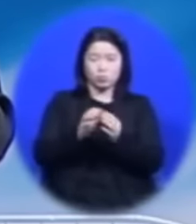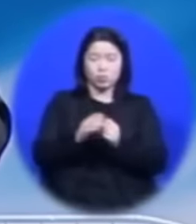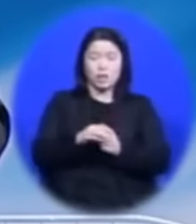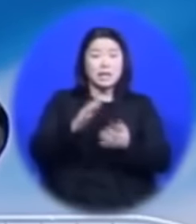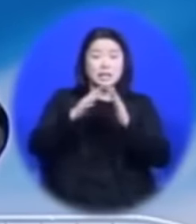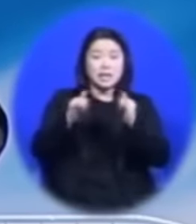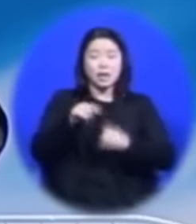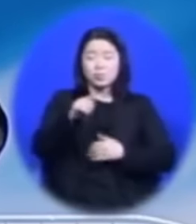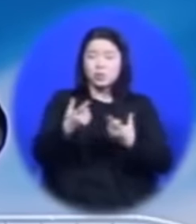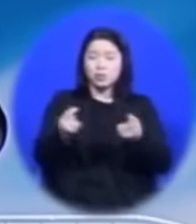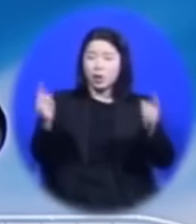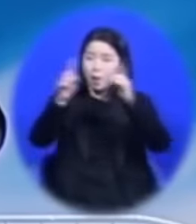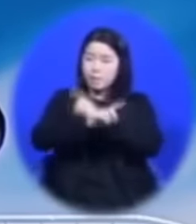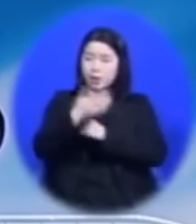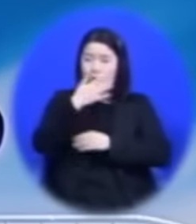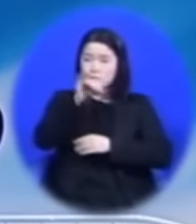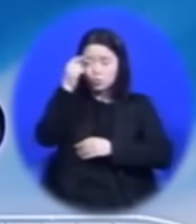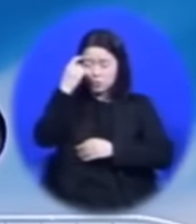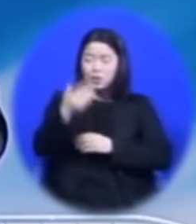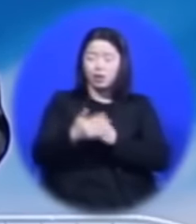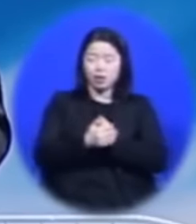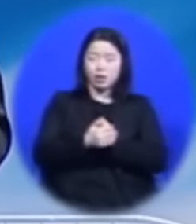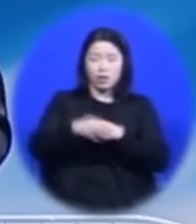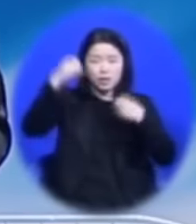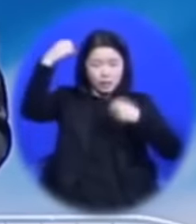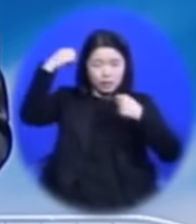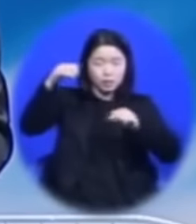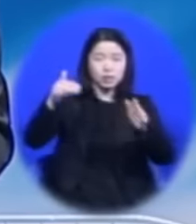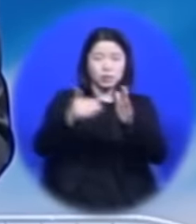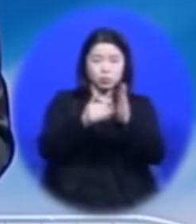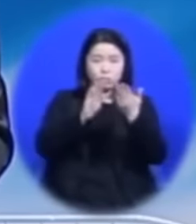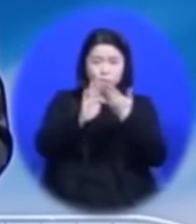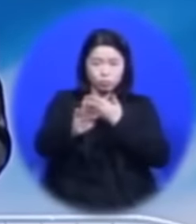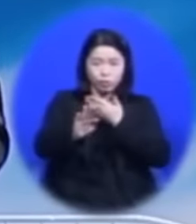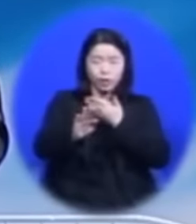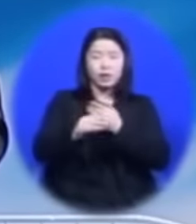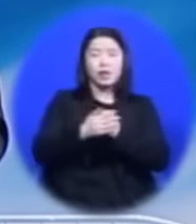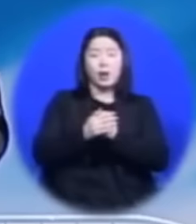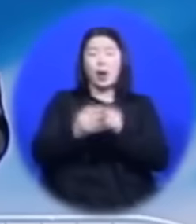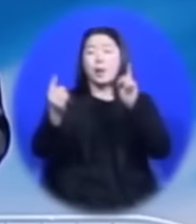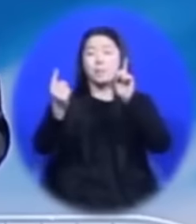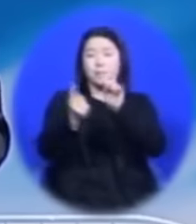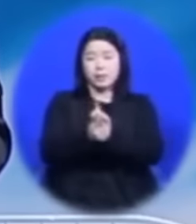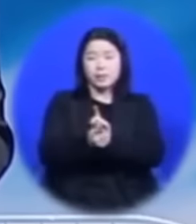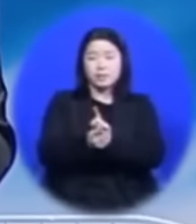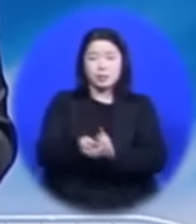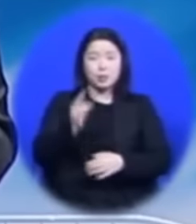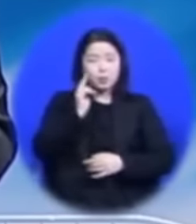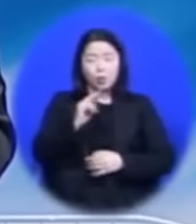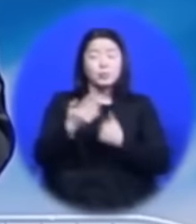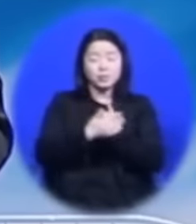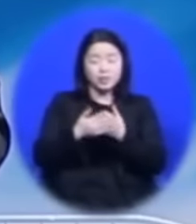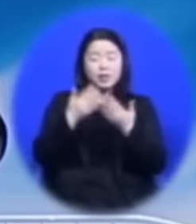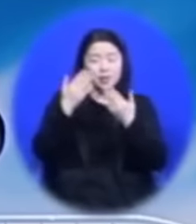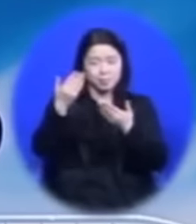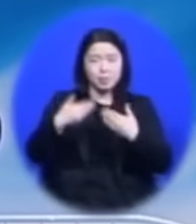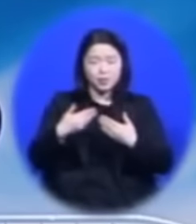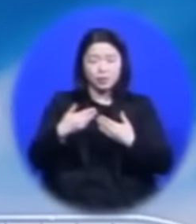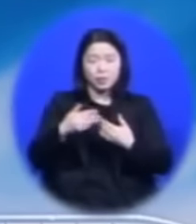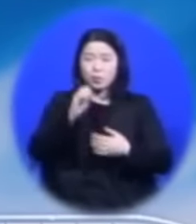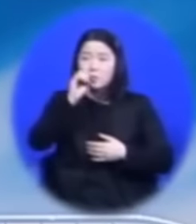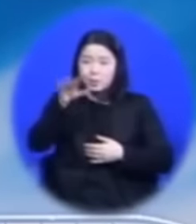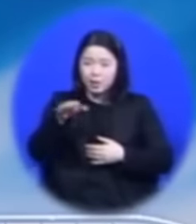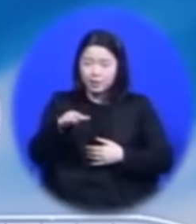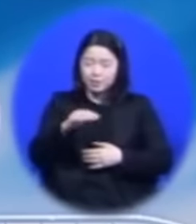바뀔 수가 있습니까? 연극이 끝나고 그리고 만나서 너무 은혜 받았다고 했더니